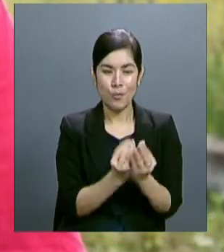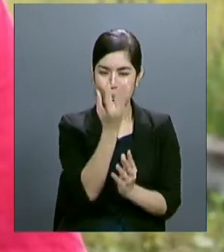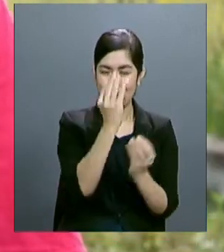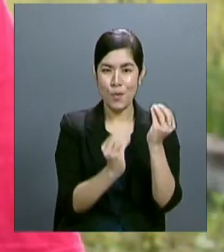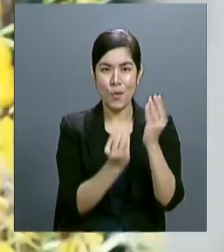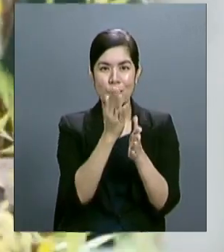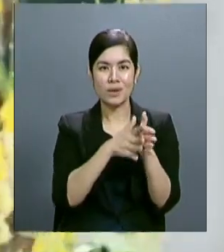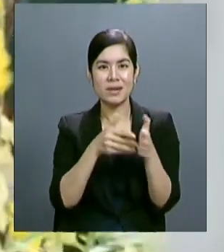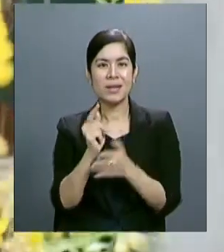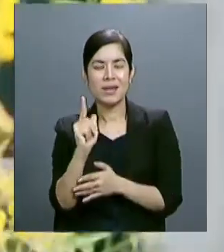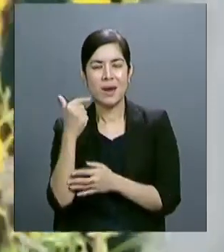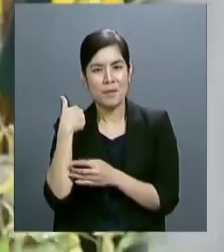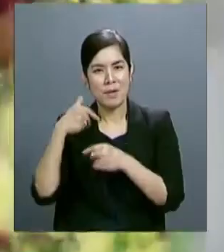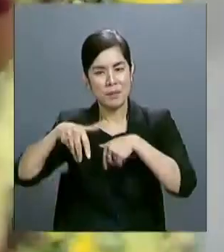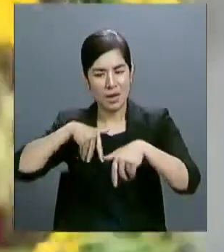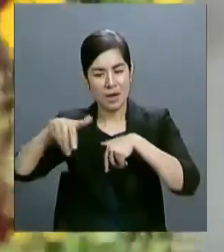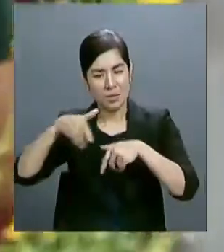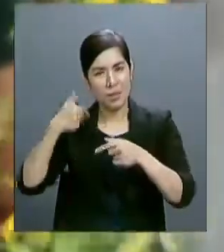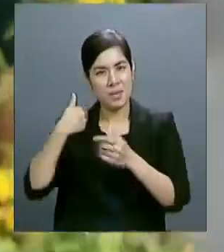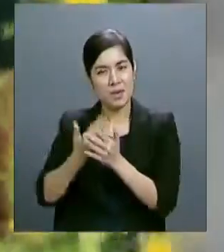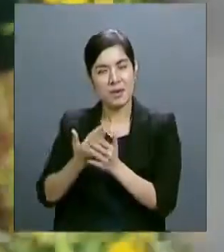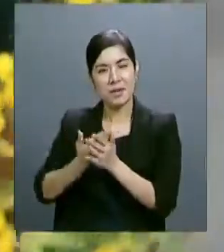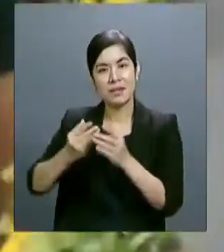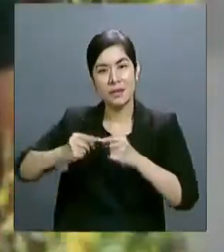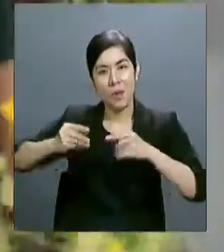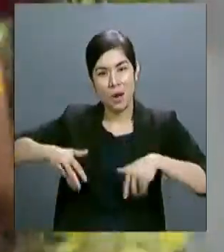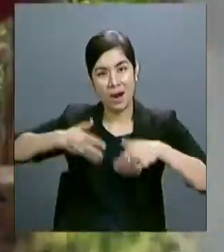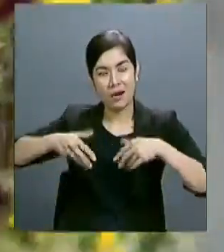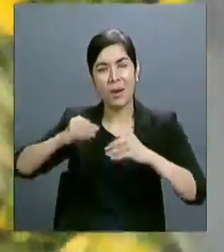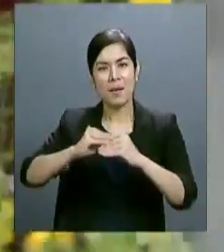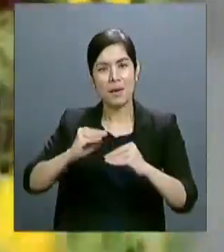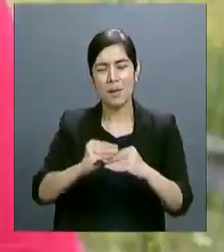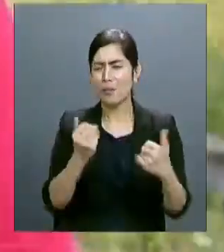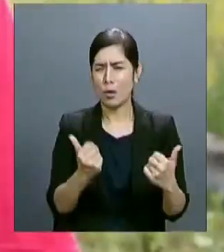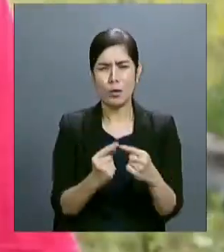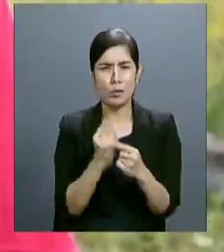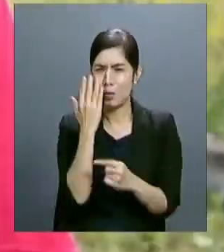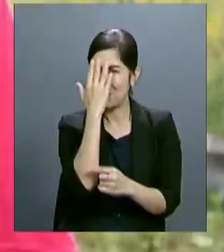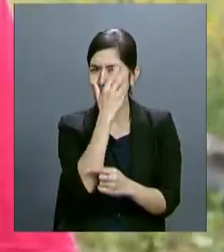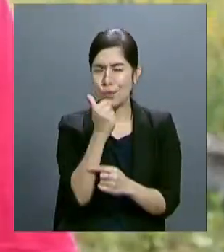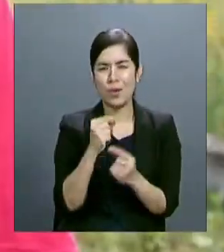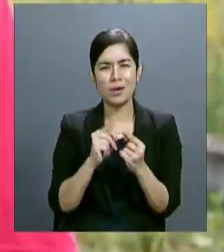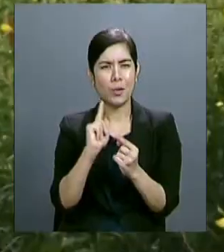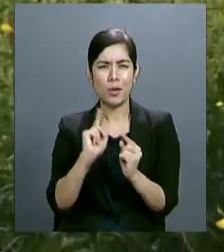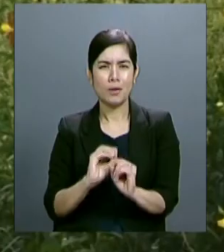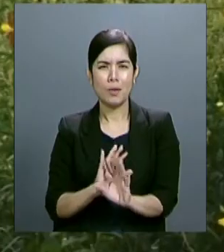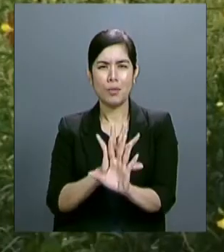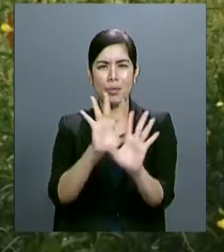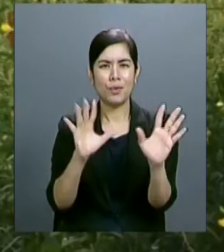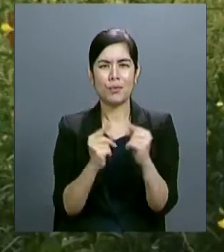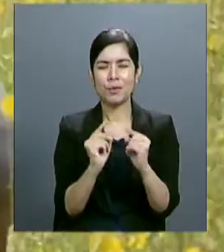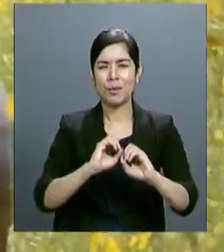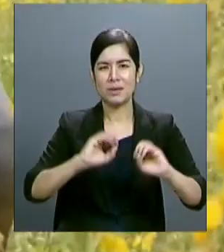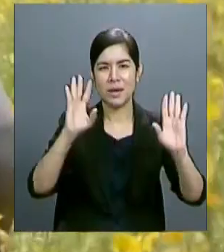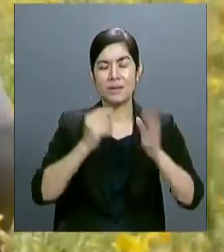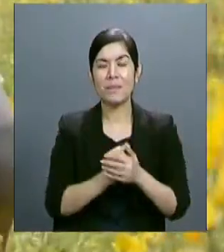ได้เพิ่มขึ้นค่ะถ้ามาเที่ยวปอเทืองนะคะตอนนี้ปอเทืองกำลังสวยงามเหลืองอร่ามเต็มทุ่งเลยค่ะ หากใครที่เดิน